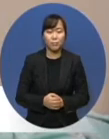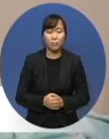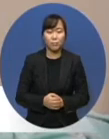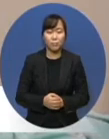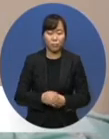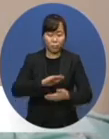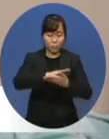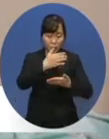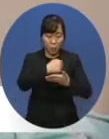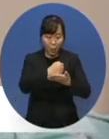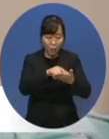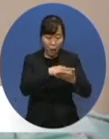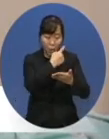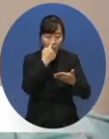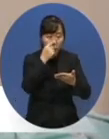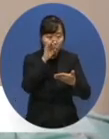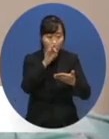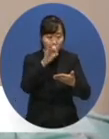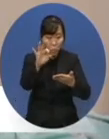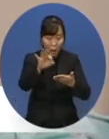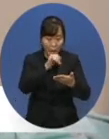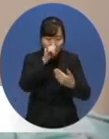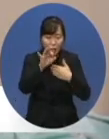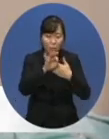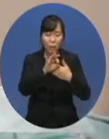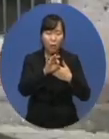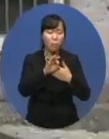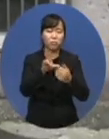통장 검사해갖고 돈 들어오고 말면 날 수.